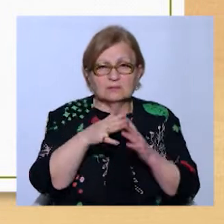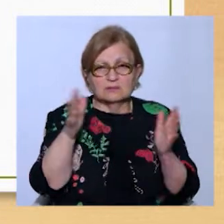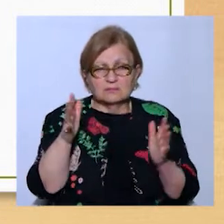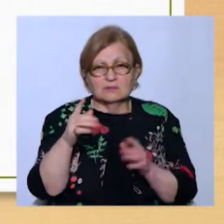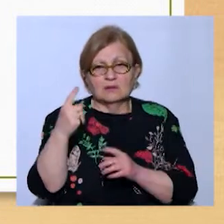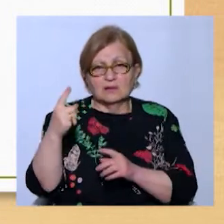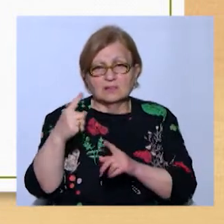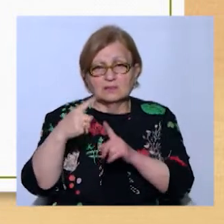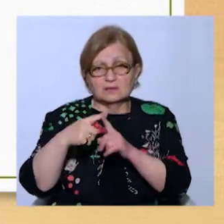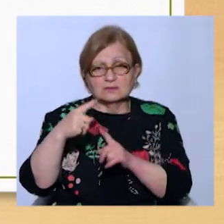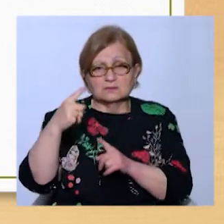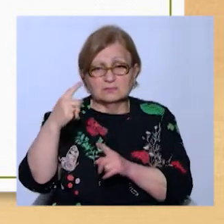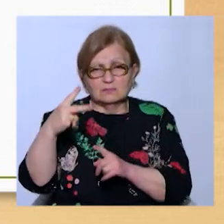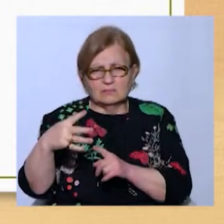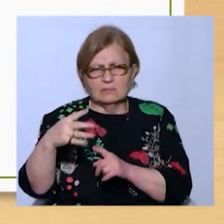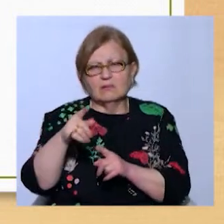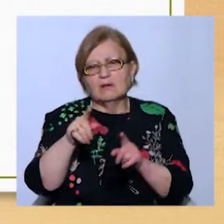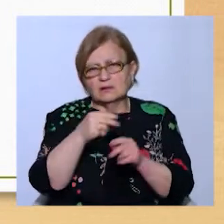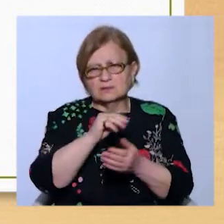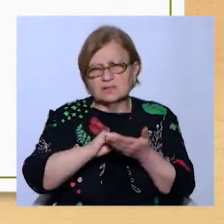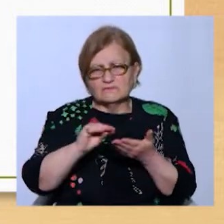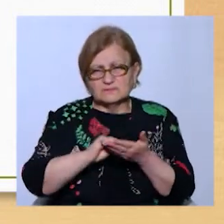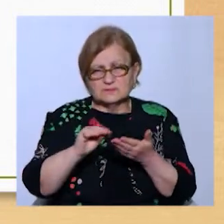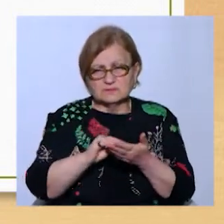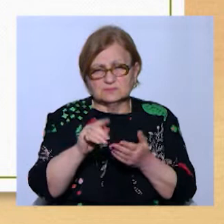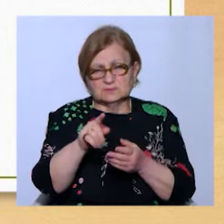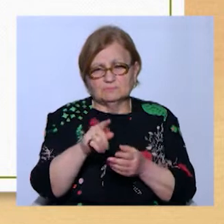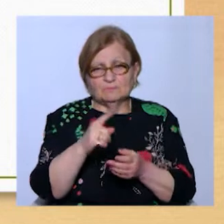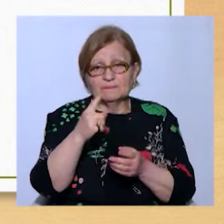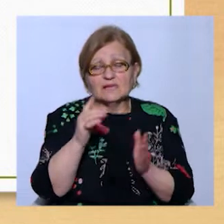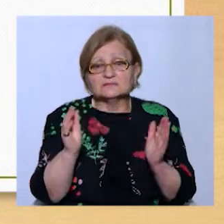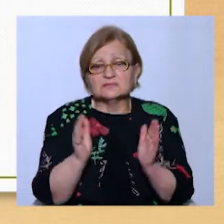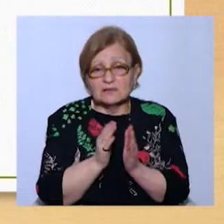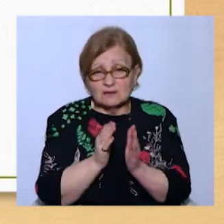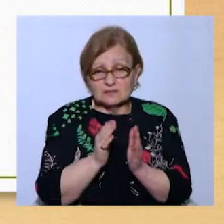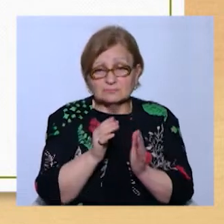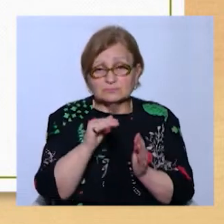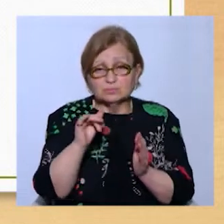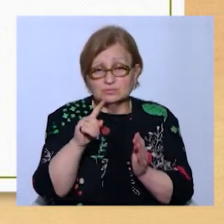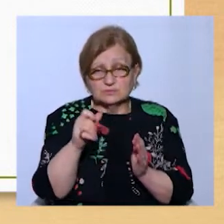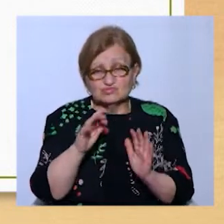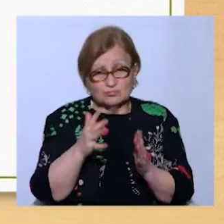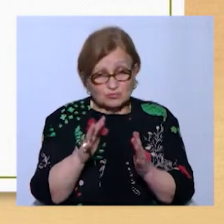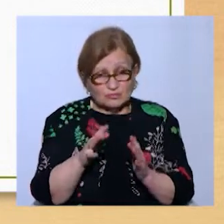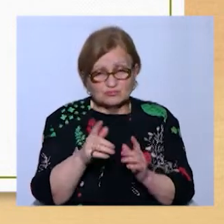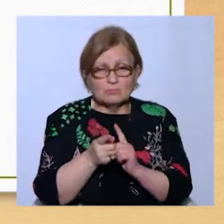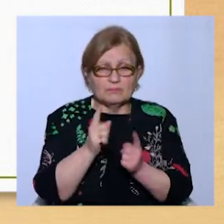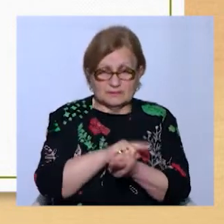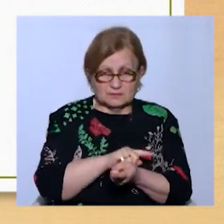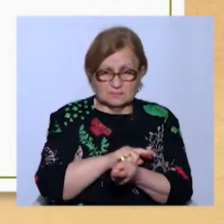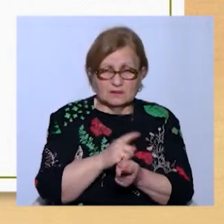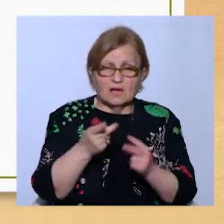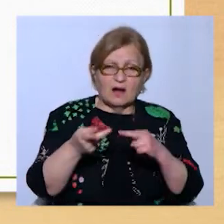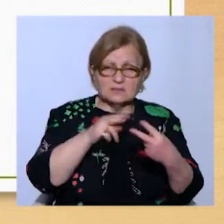ხარისხად 1-მე x-ეზე, დავწერთ x კვადრატი მეტია 1-მე x-ეზე, ხოლო 1-ზე ნაკლები ფუძის შემთხვევაში დავწერთ პირიქით,